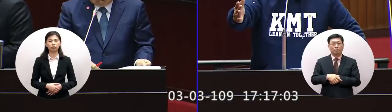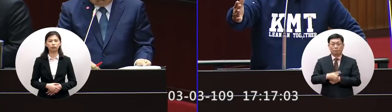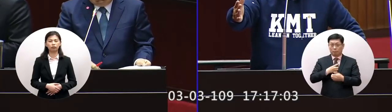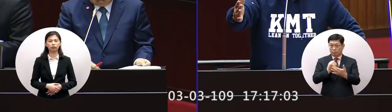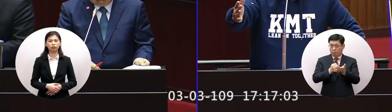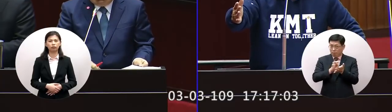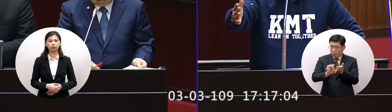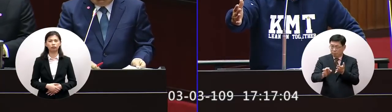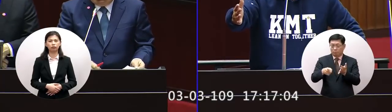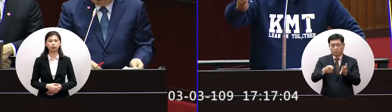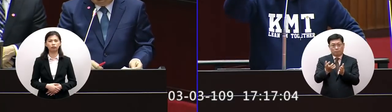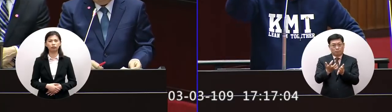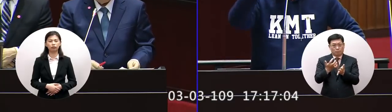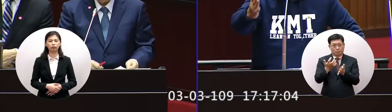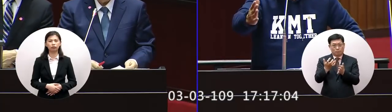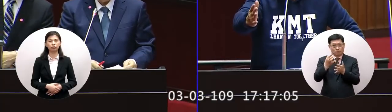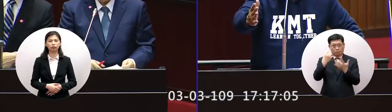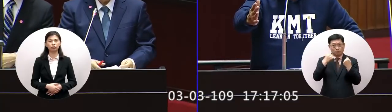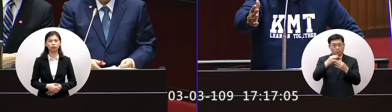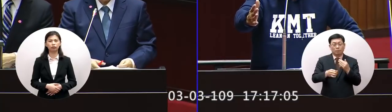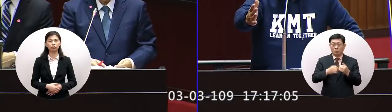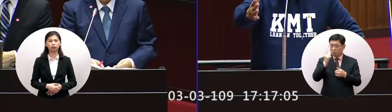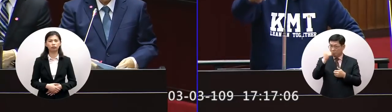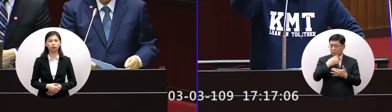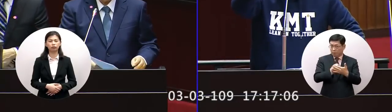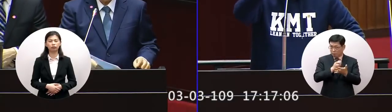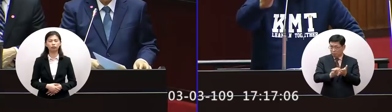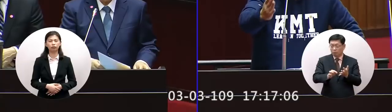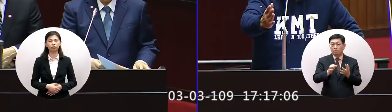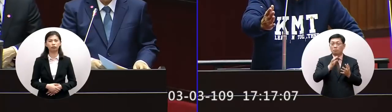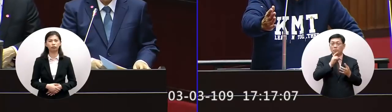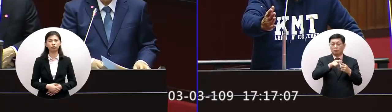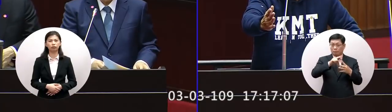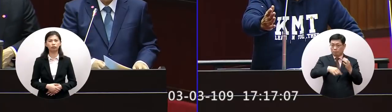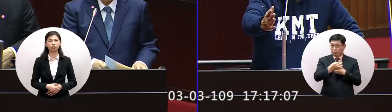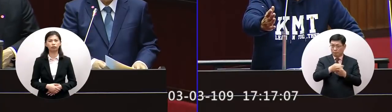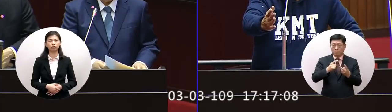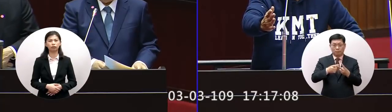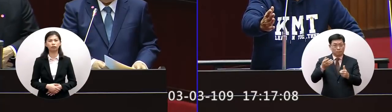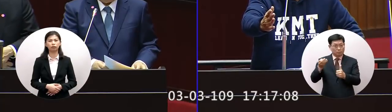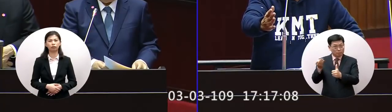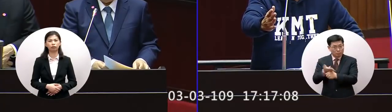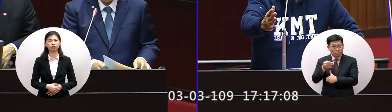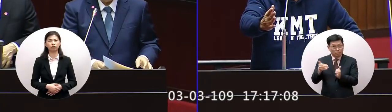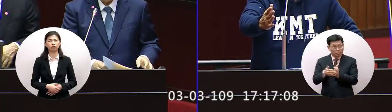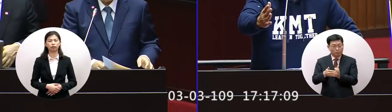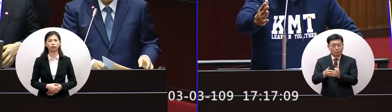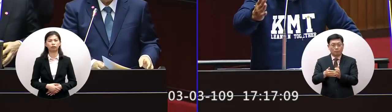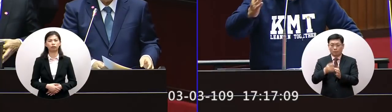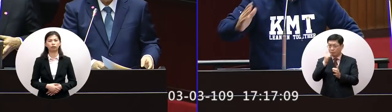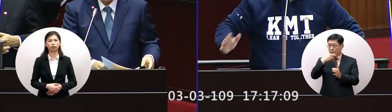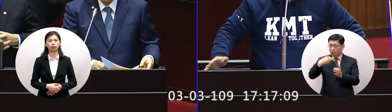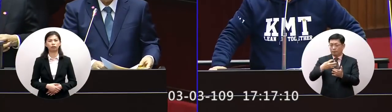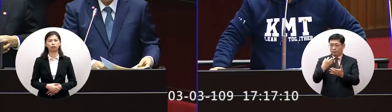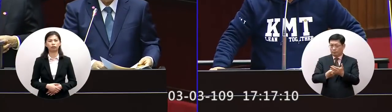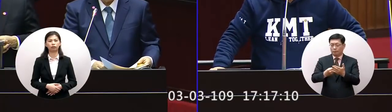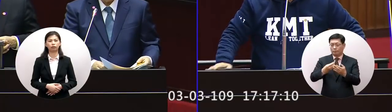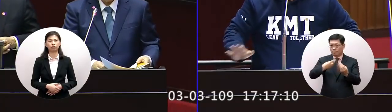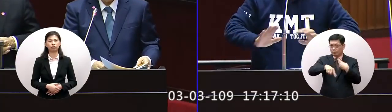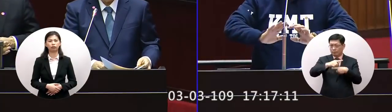留用的原则，我们不得留用为人事经费，删除的部分不得再流